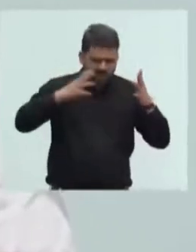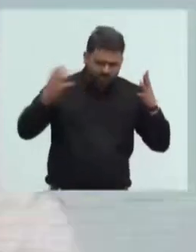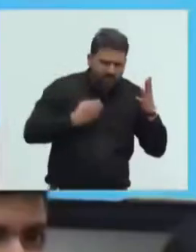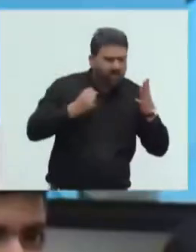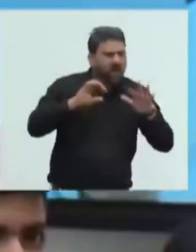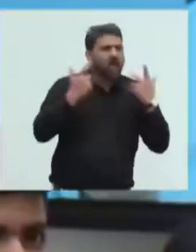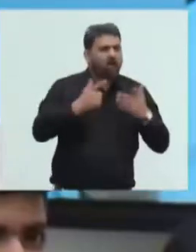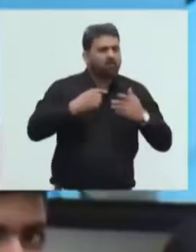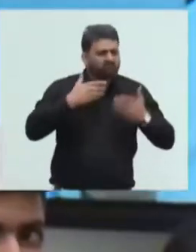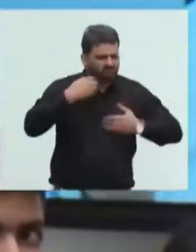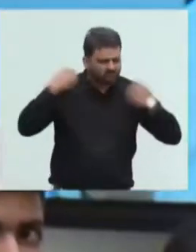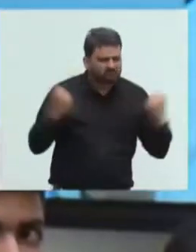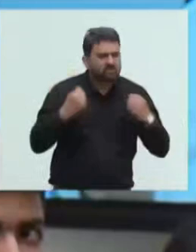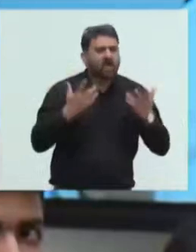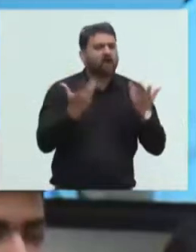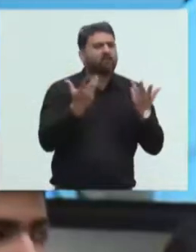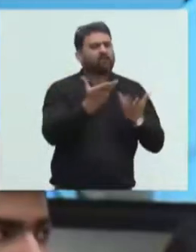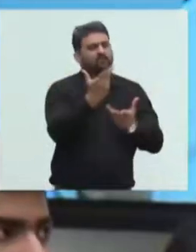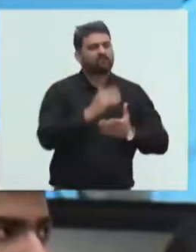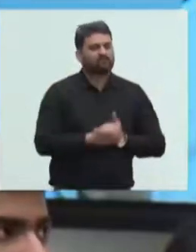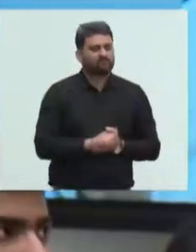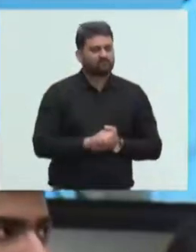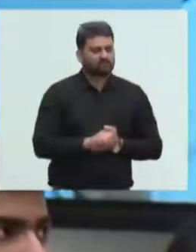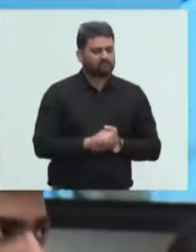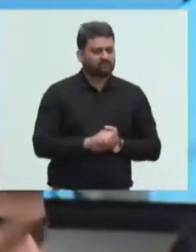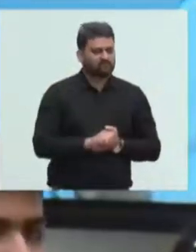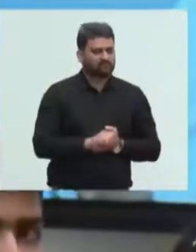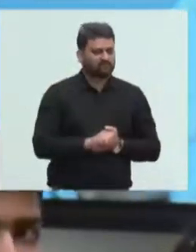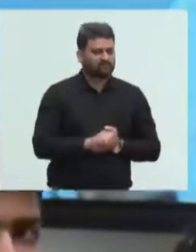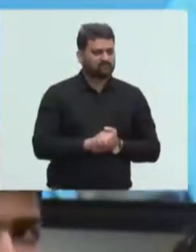है आपके अ हुआ था